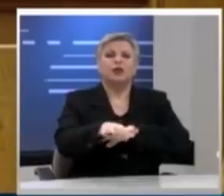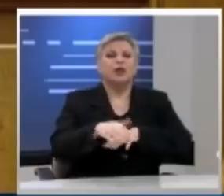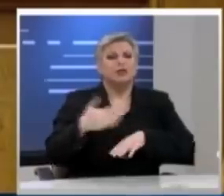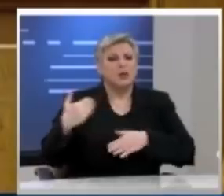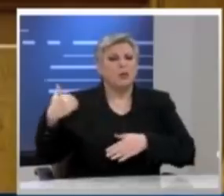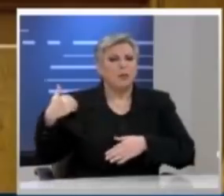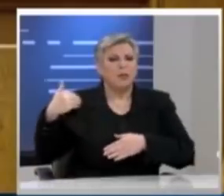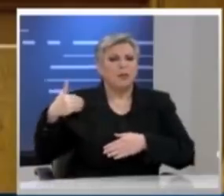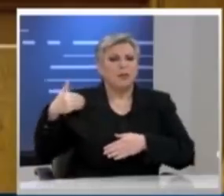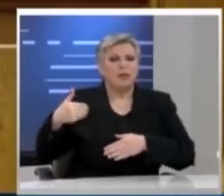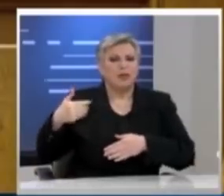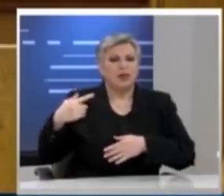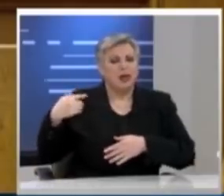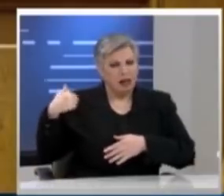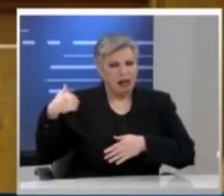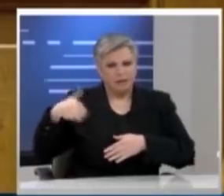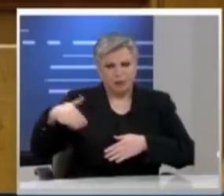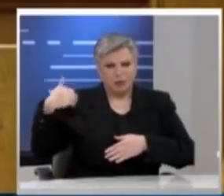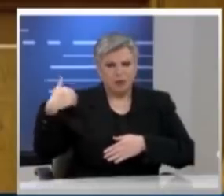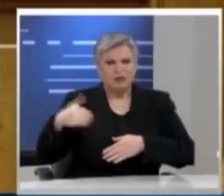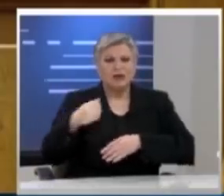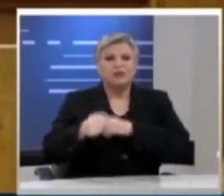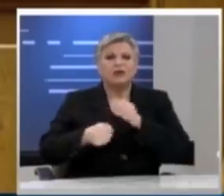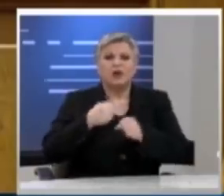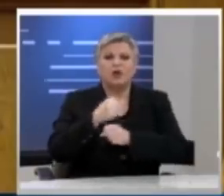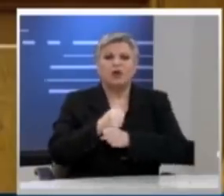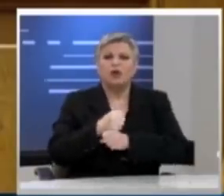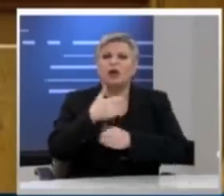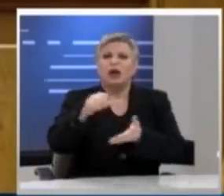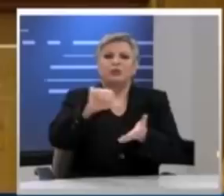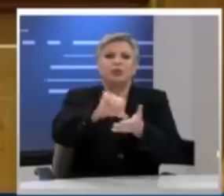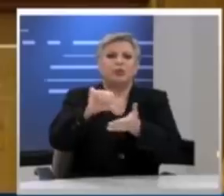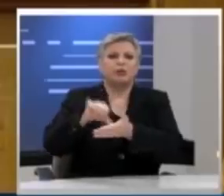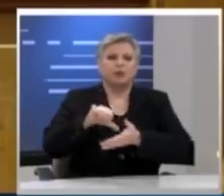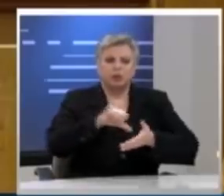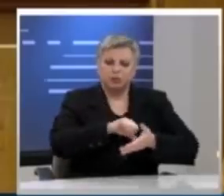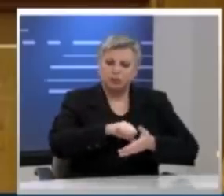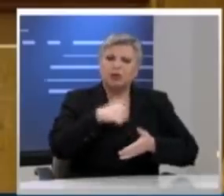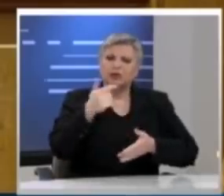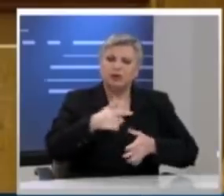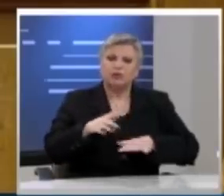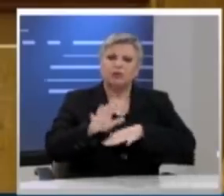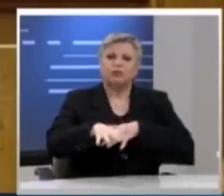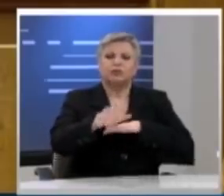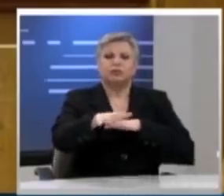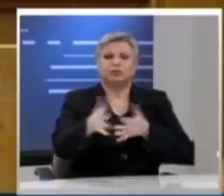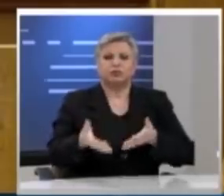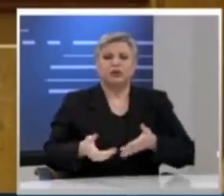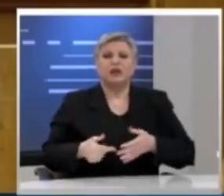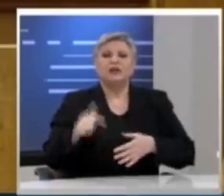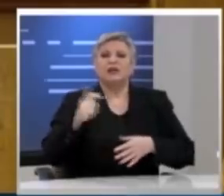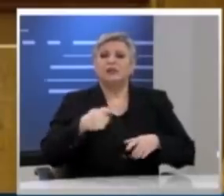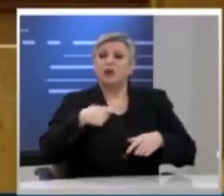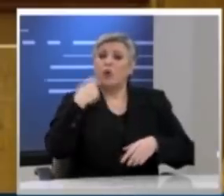φετινής χρονιάς σε κάθε πόλη της χώρας μας είναι οι παρεμβάσεις και οι δράσεις των ενώσεων των